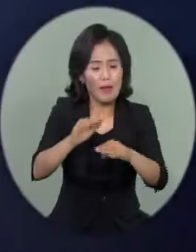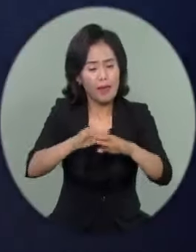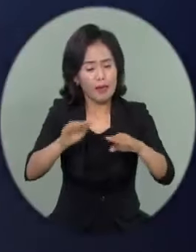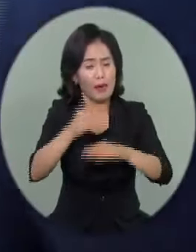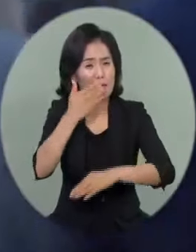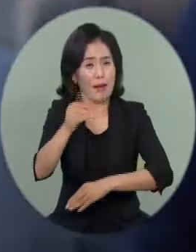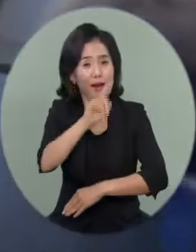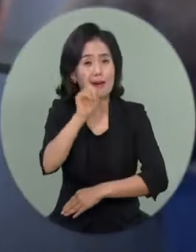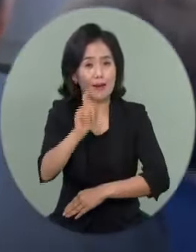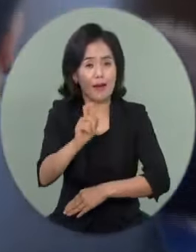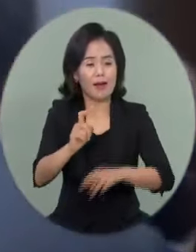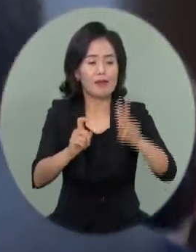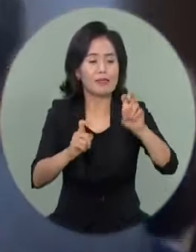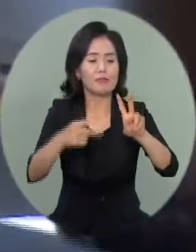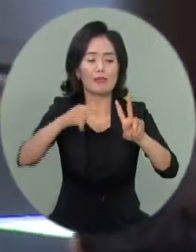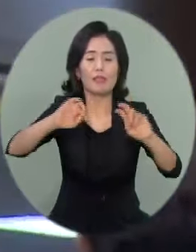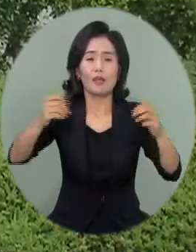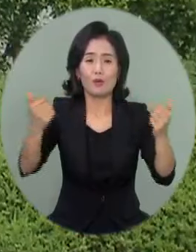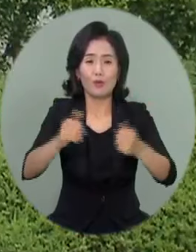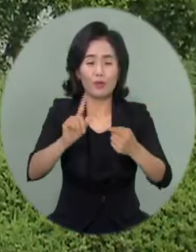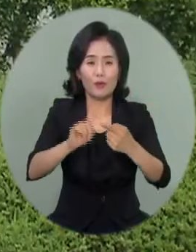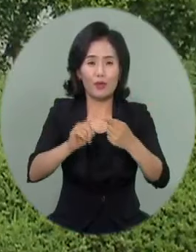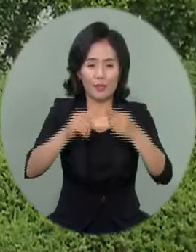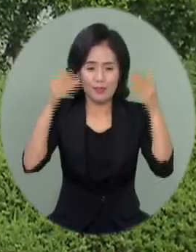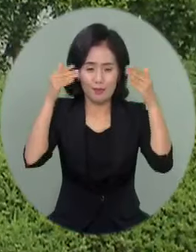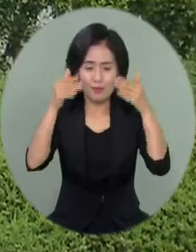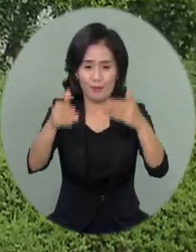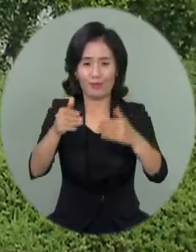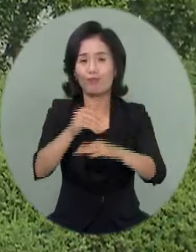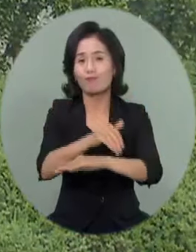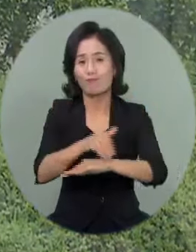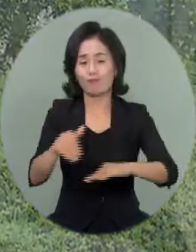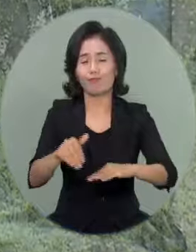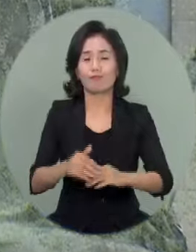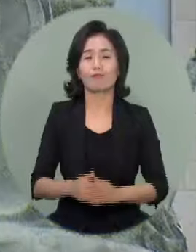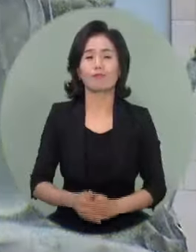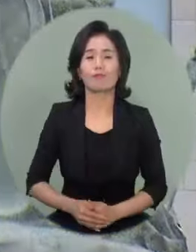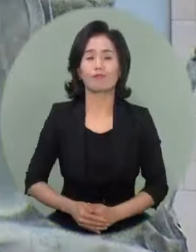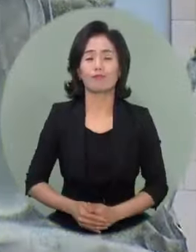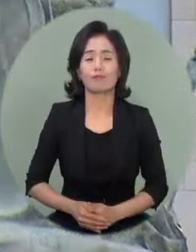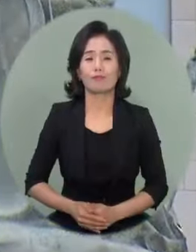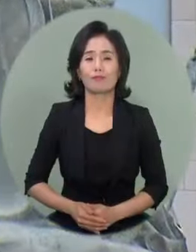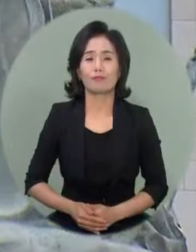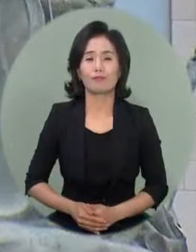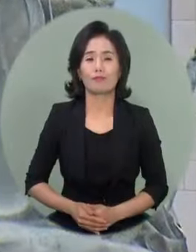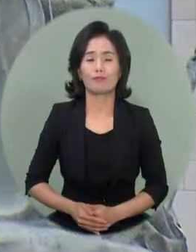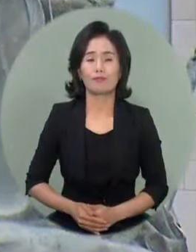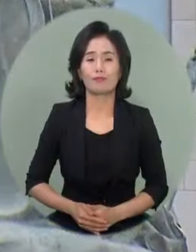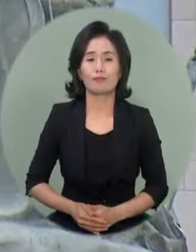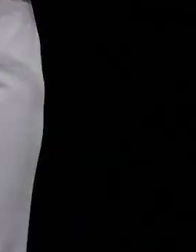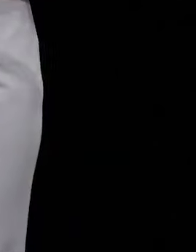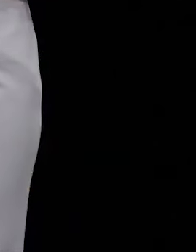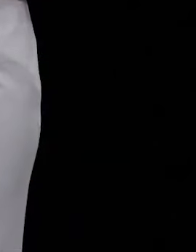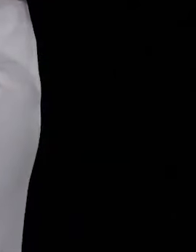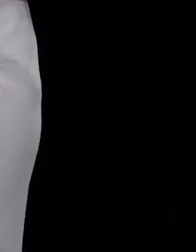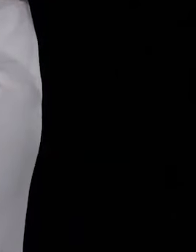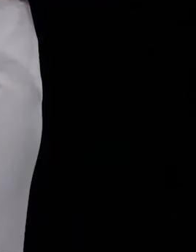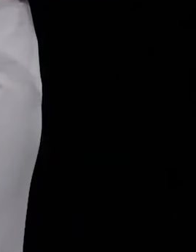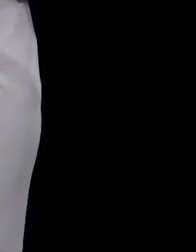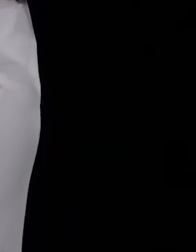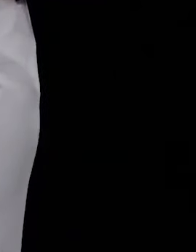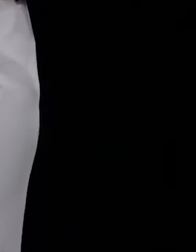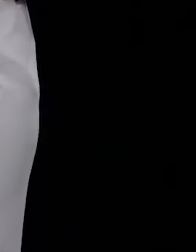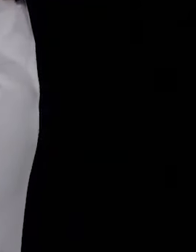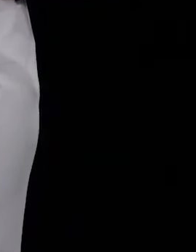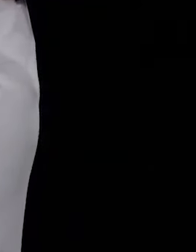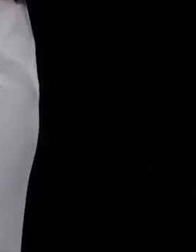있을지 22대 국회의 시계를 주목해서 봐야겠습니다 MBC 뉴스 주현정 있니다